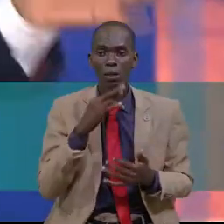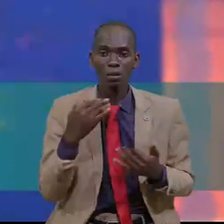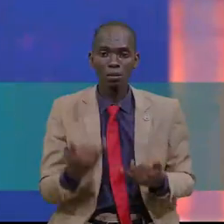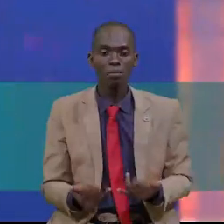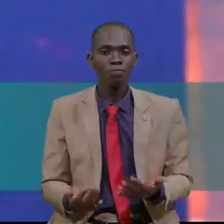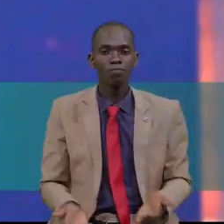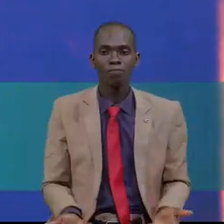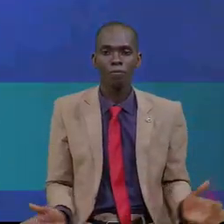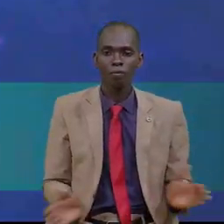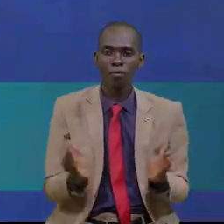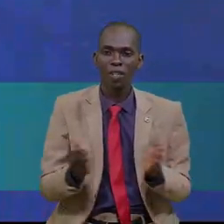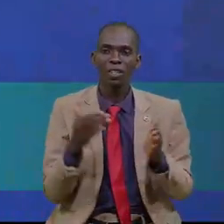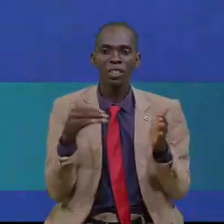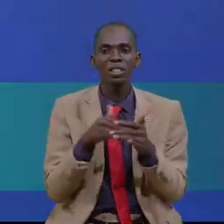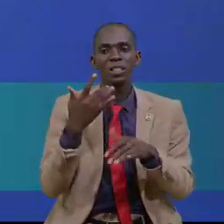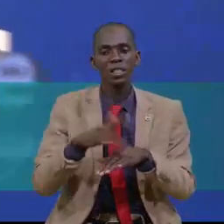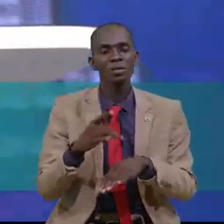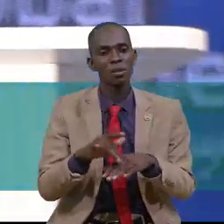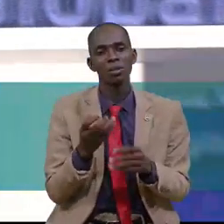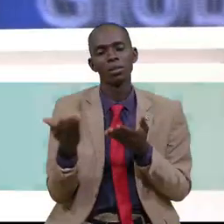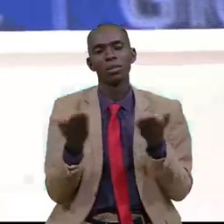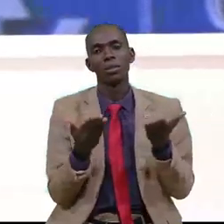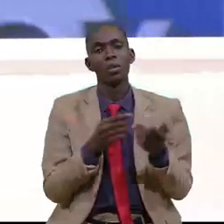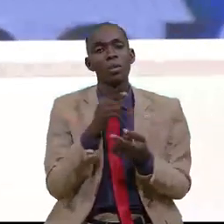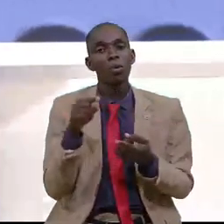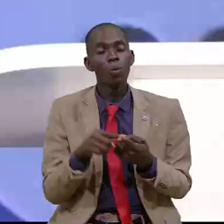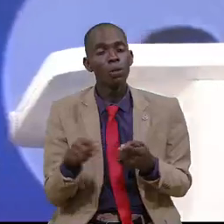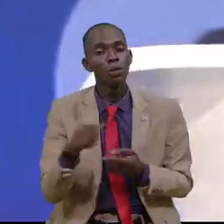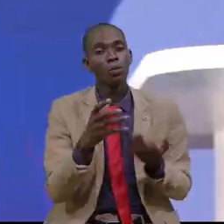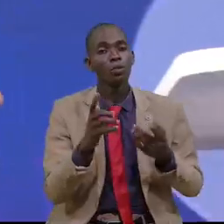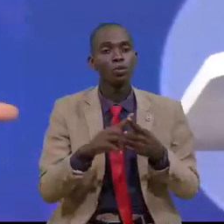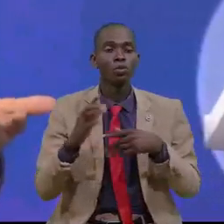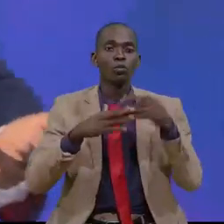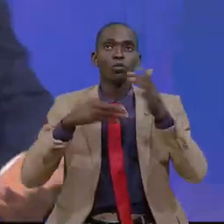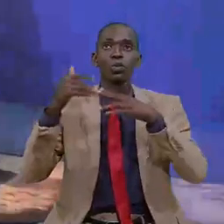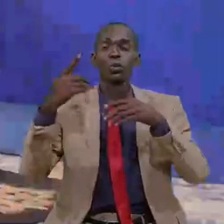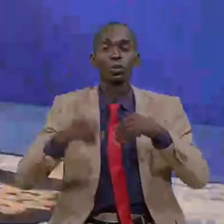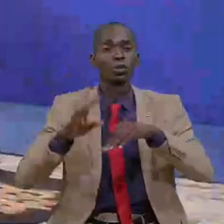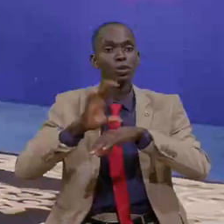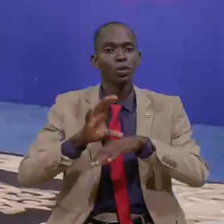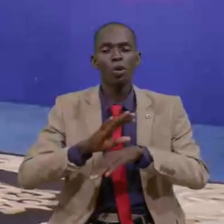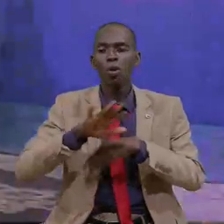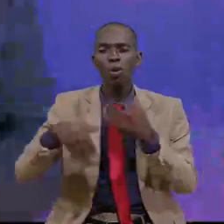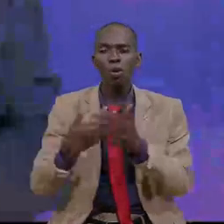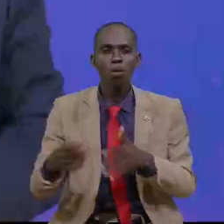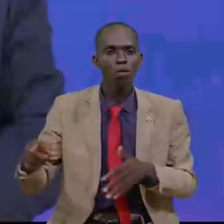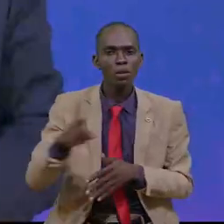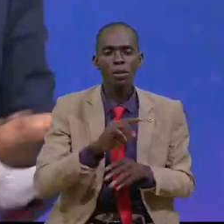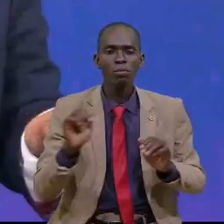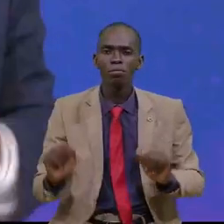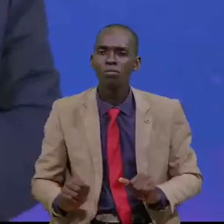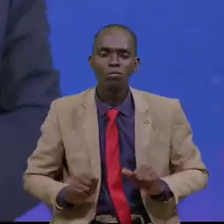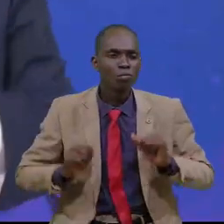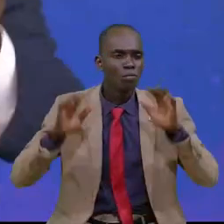service vide. Quand ils voulaient bâtir le tabernacle, les gens ont